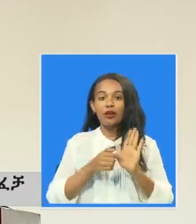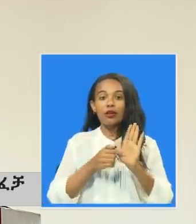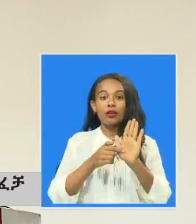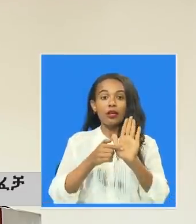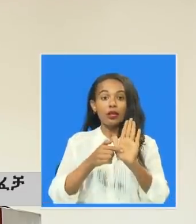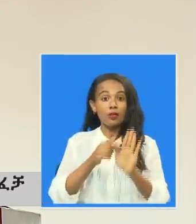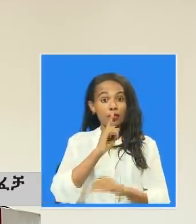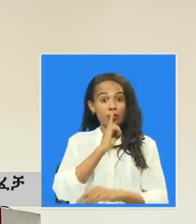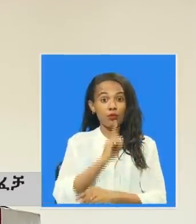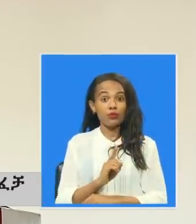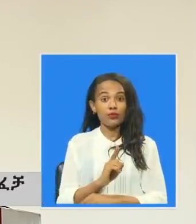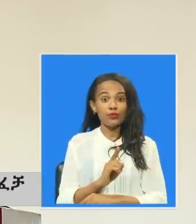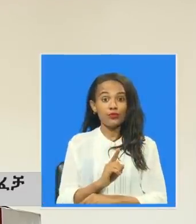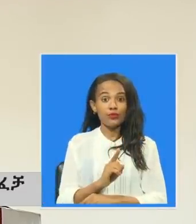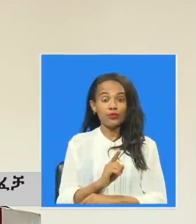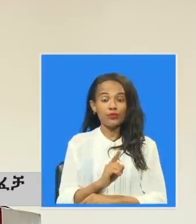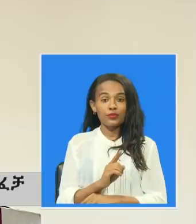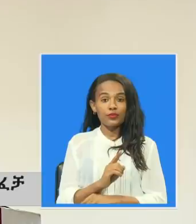የታየበት ነው።